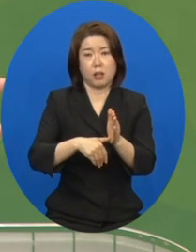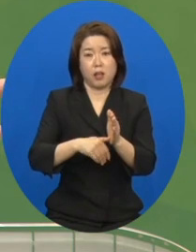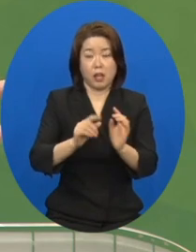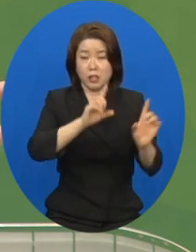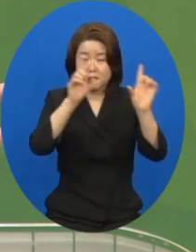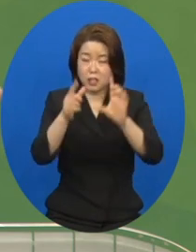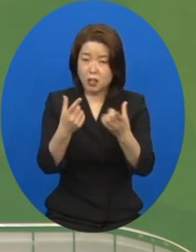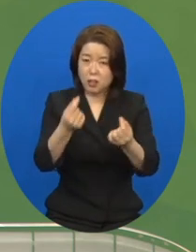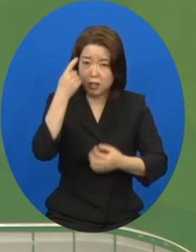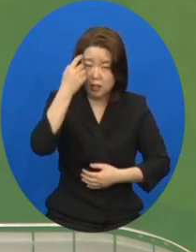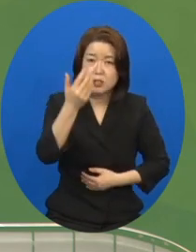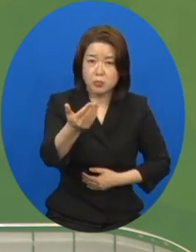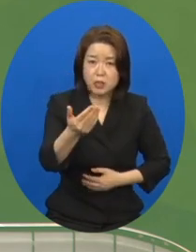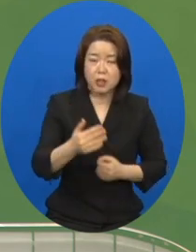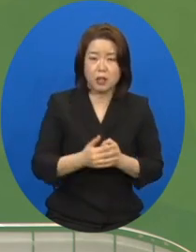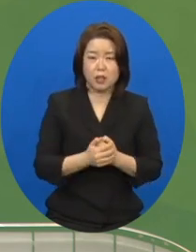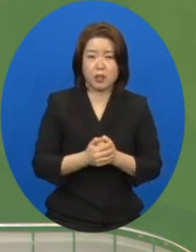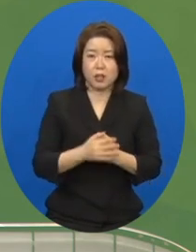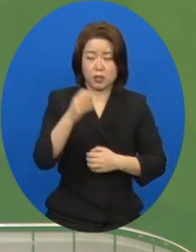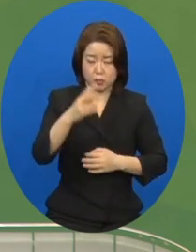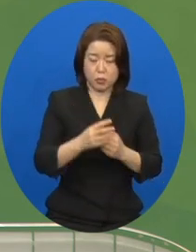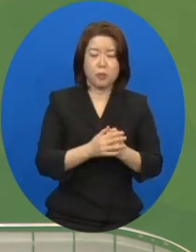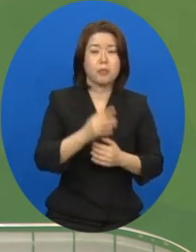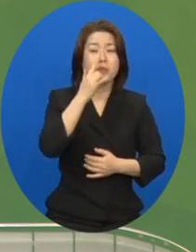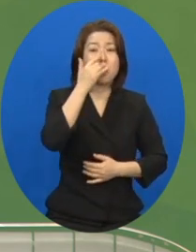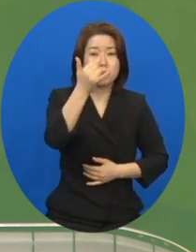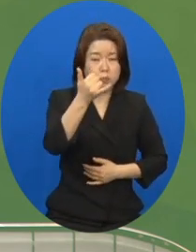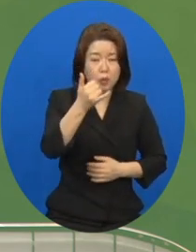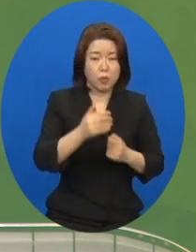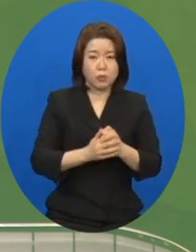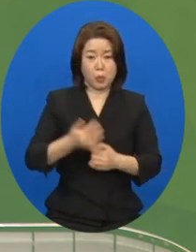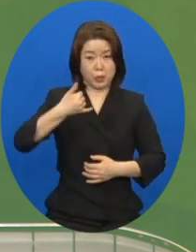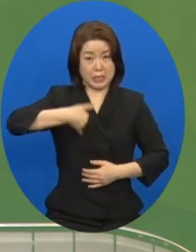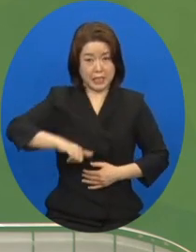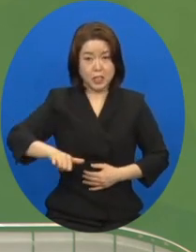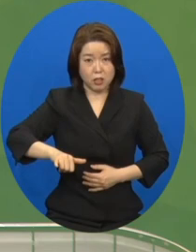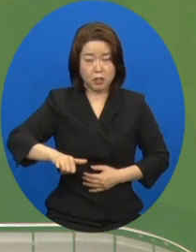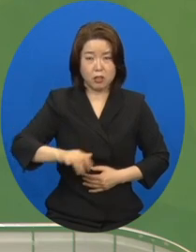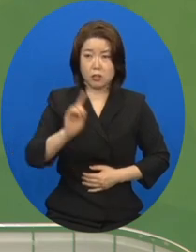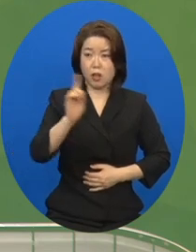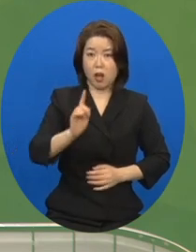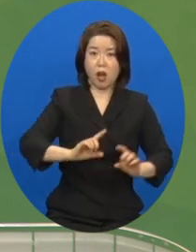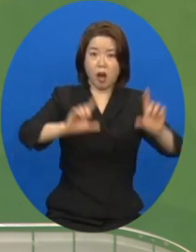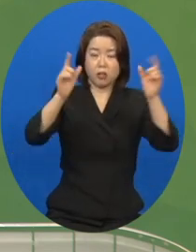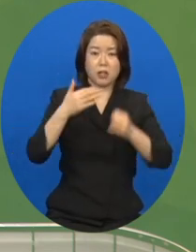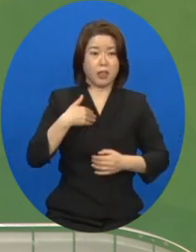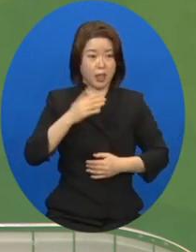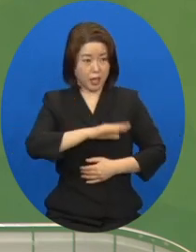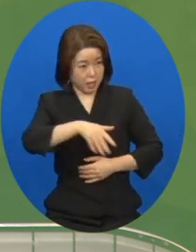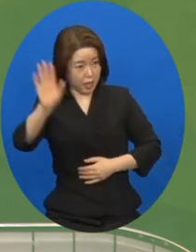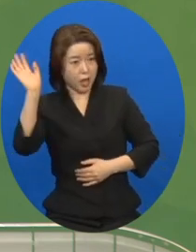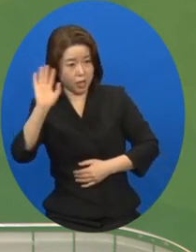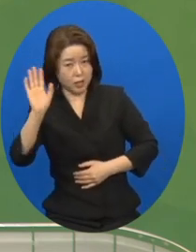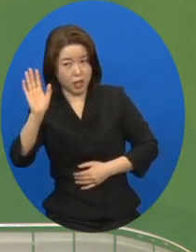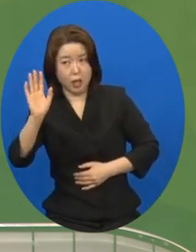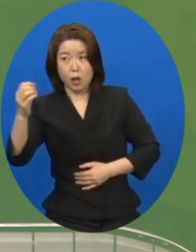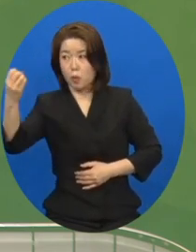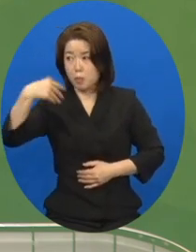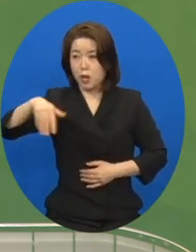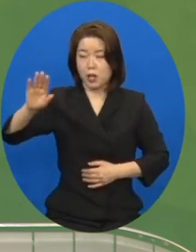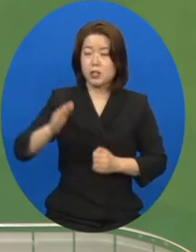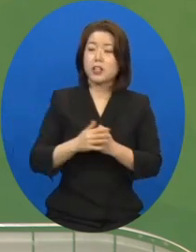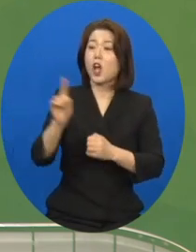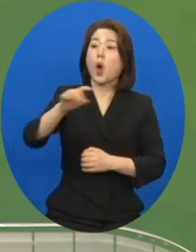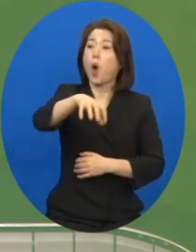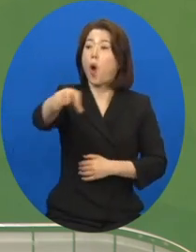같겠습니까? 부모님 또는 자녀 어느 날 나 간다 그러고 나가는데 어디